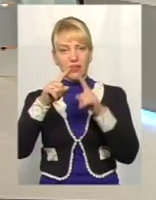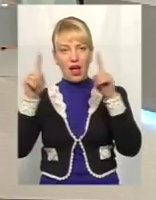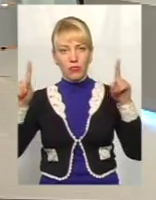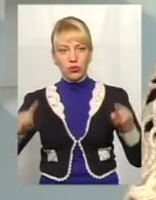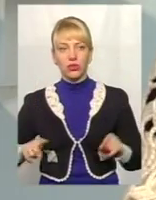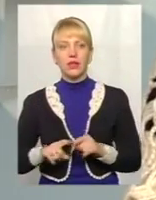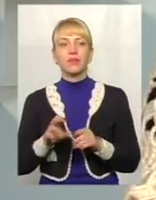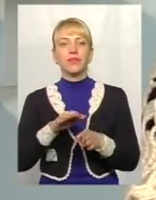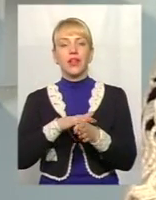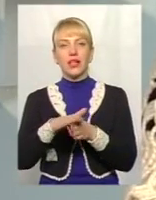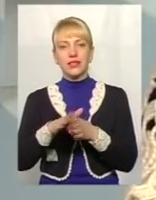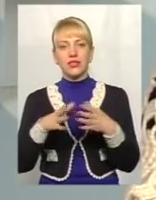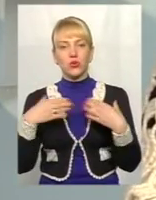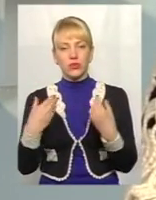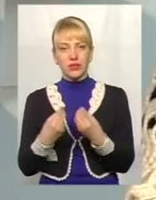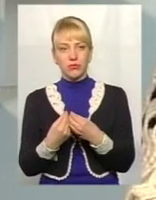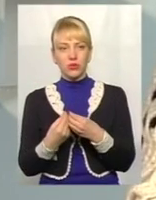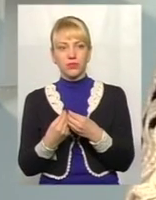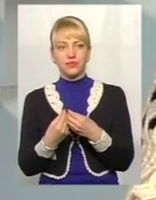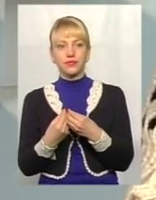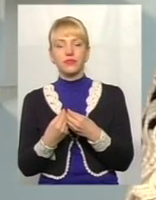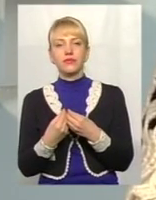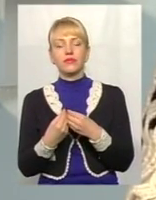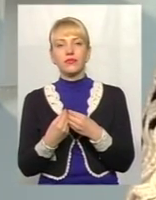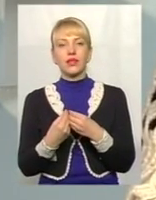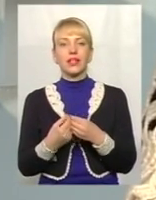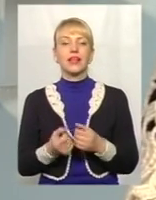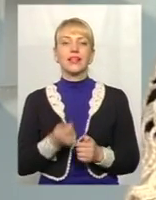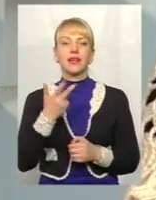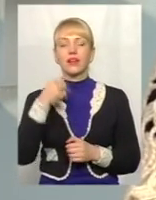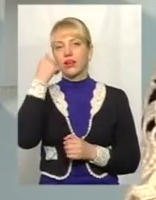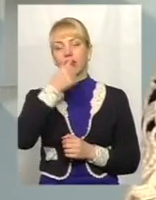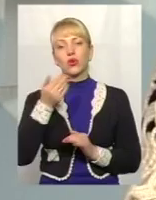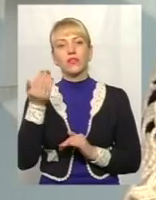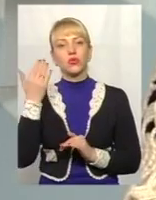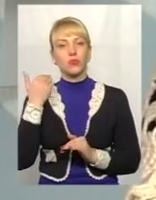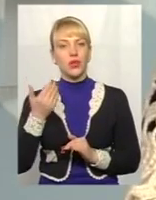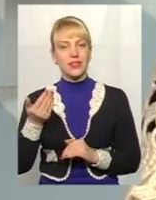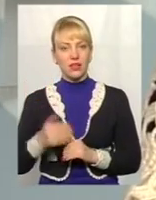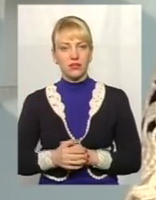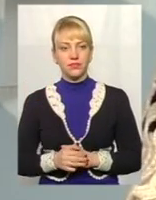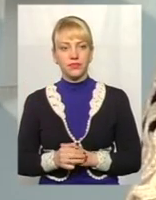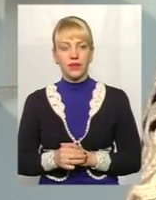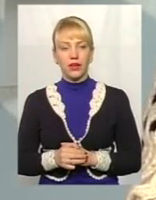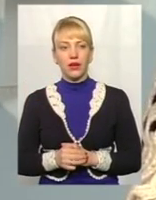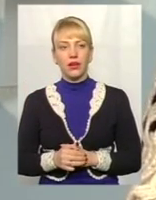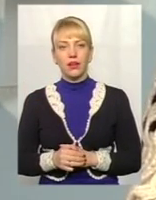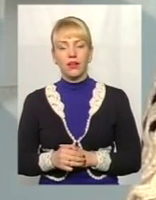на цілу сім'ю. І декілька років тому назад